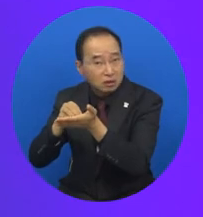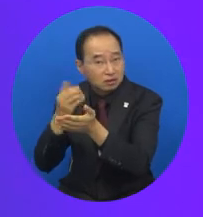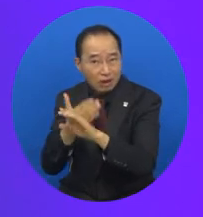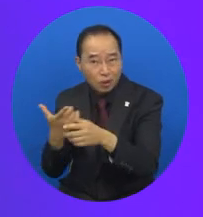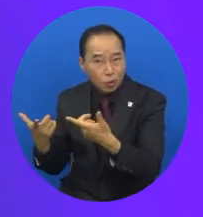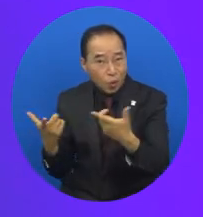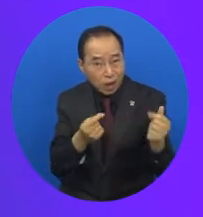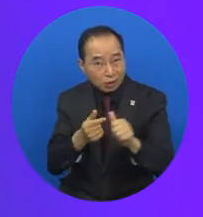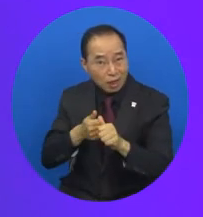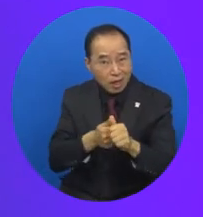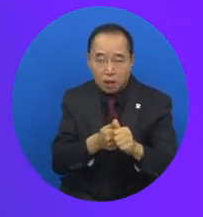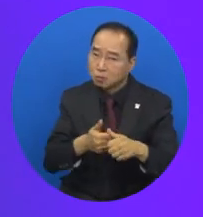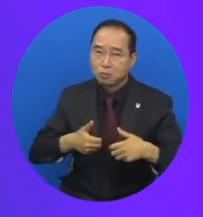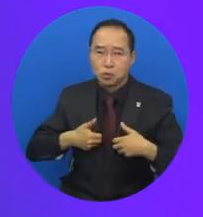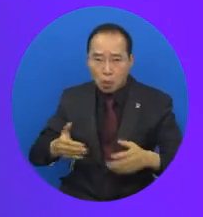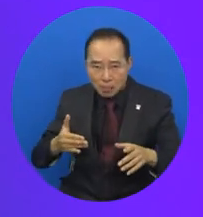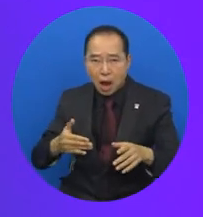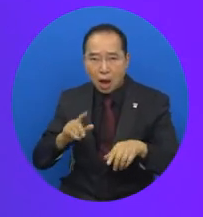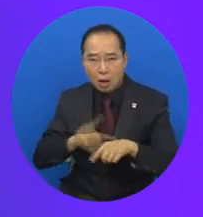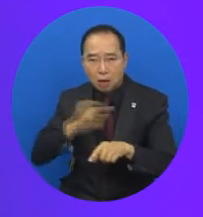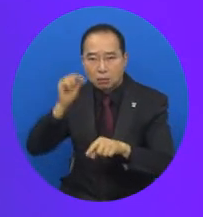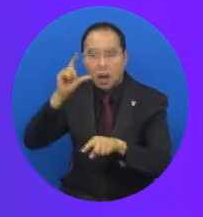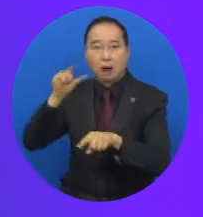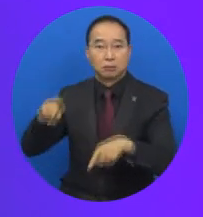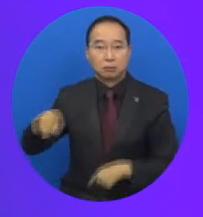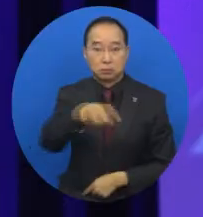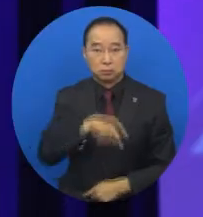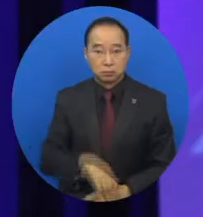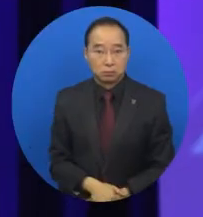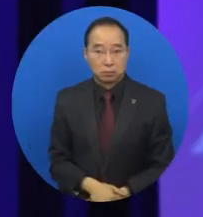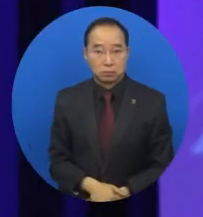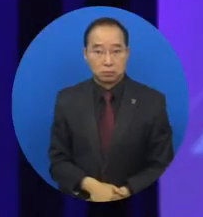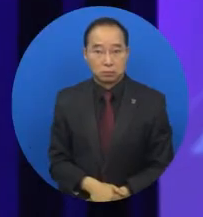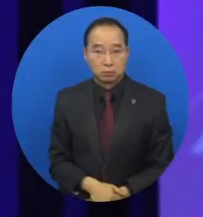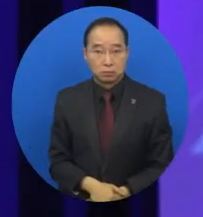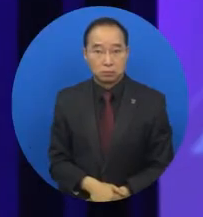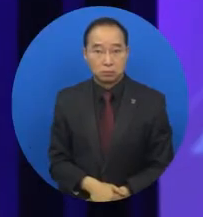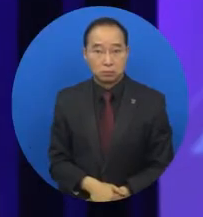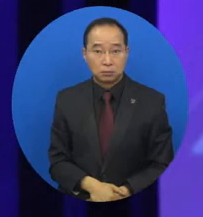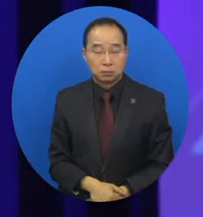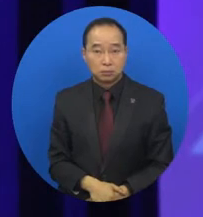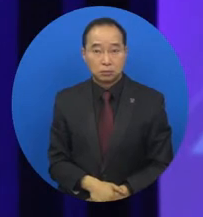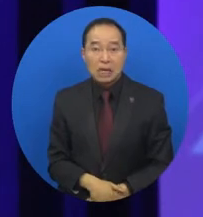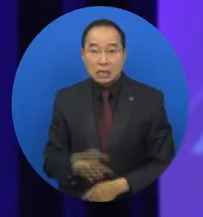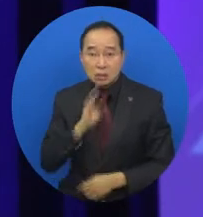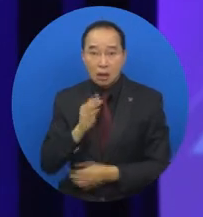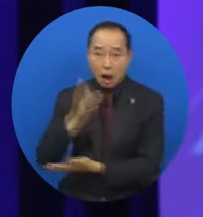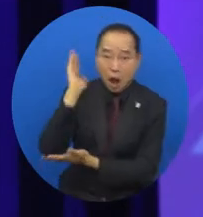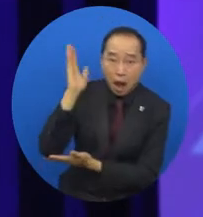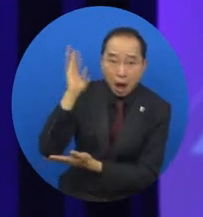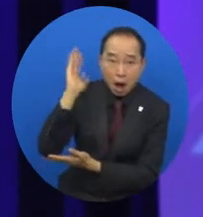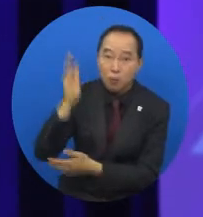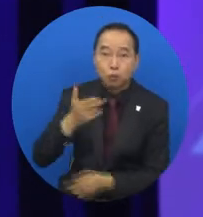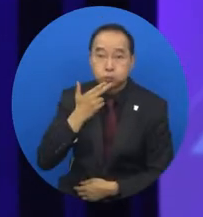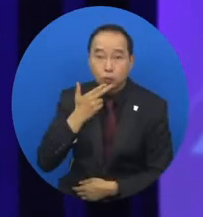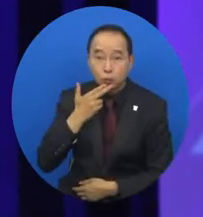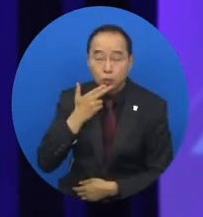들었어요. 이 얼마나 놀라운 결과입니까? 이 두 가지 목적을 가지고 들어가서